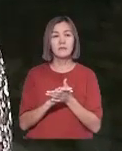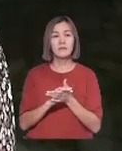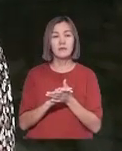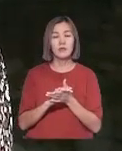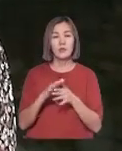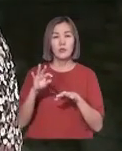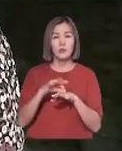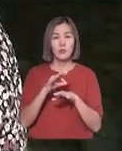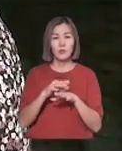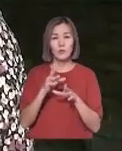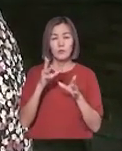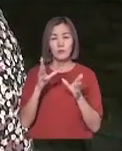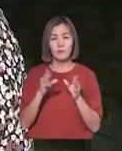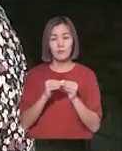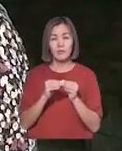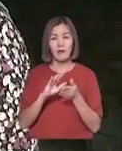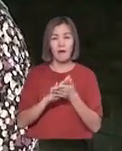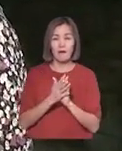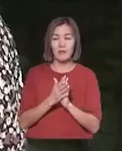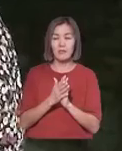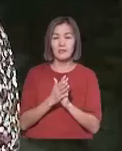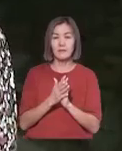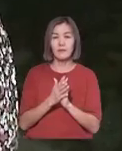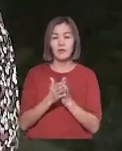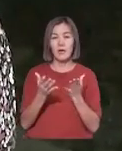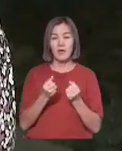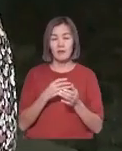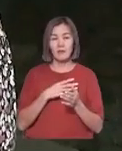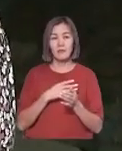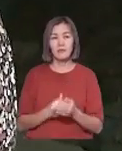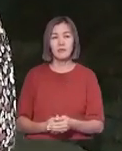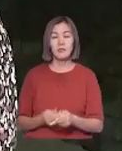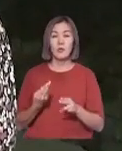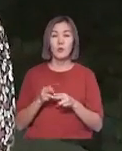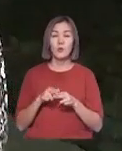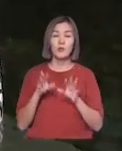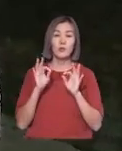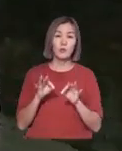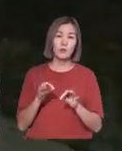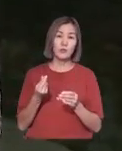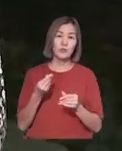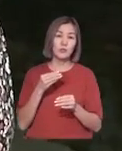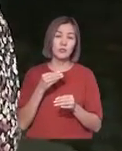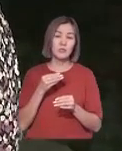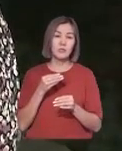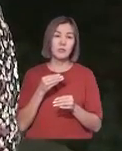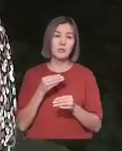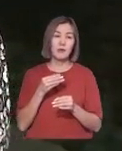жолдасымыз екеміз ақылдасып, осы бізде алдық елмен бірге. Өте тиімді, төлі